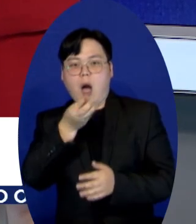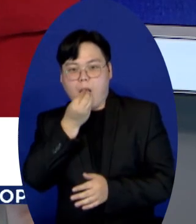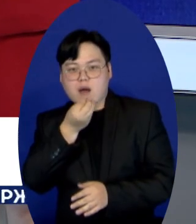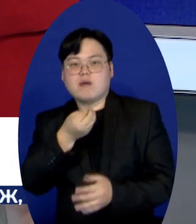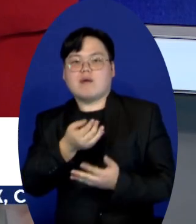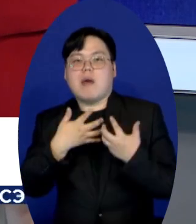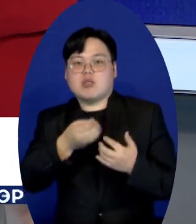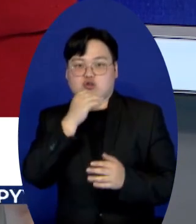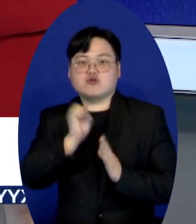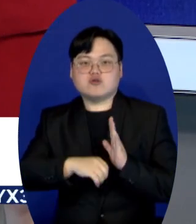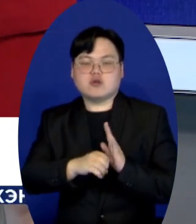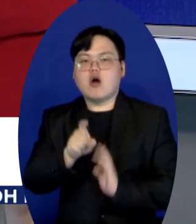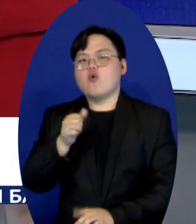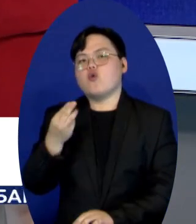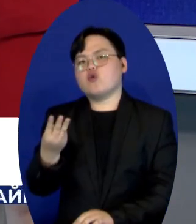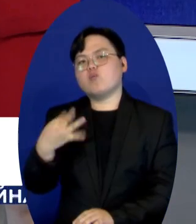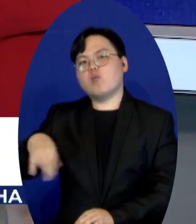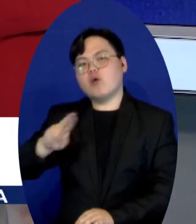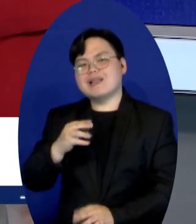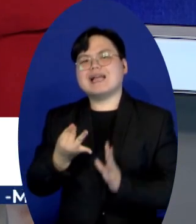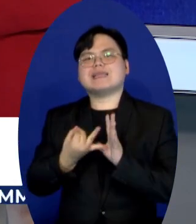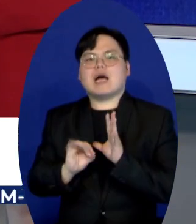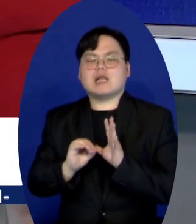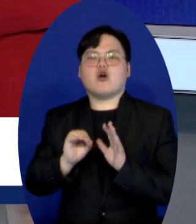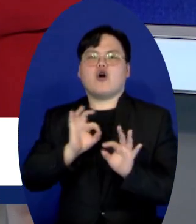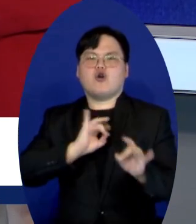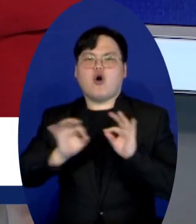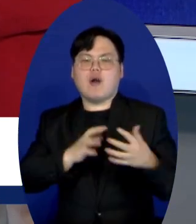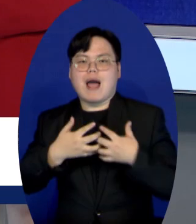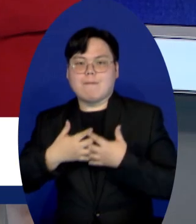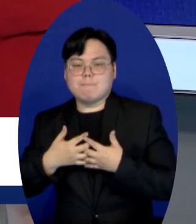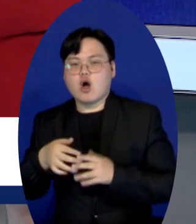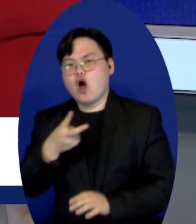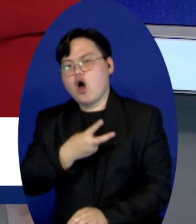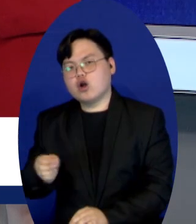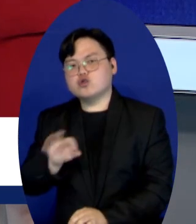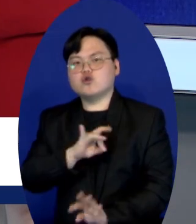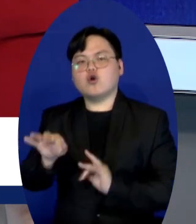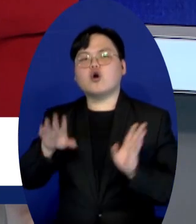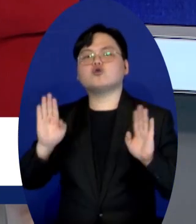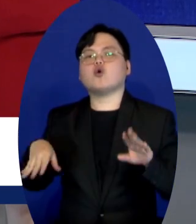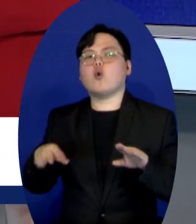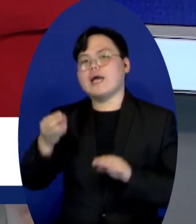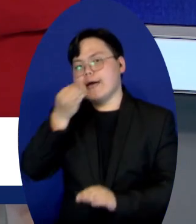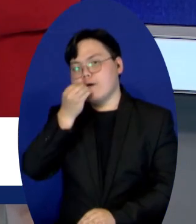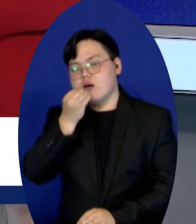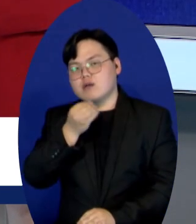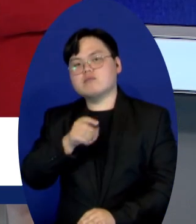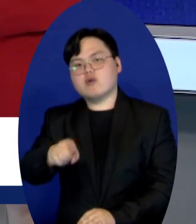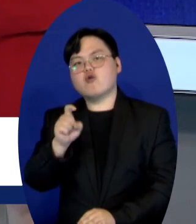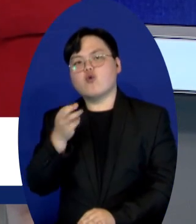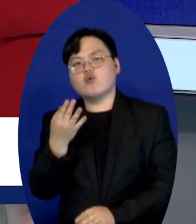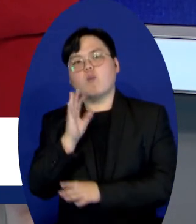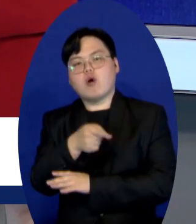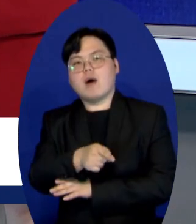За хуш модонд 70 орчим зүйлийн амтан 200 орчим зүйлийн шувуудын эдэж тэжээл нөөцлөгдөн хадгалагдж